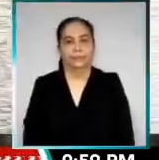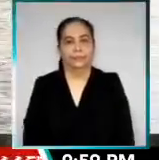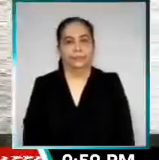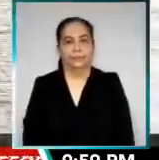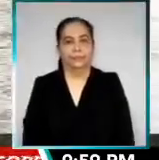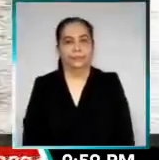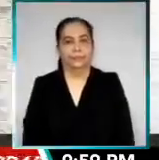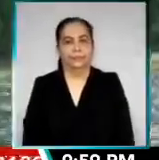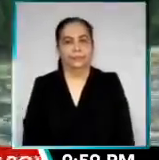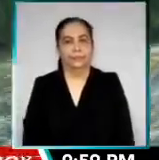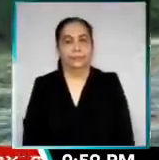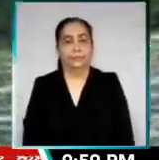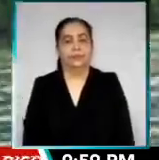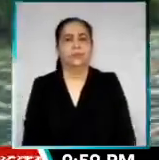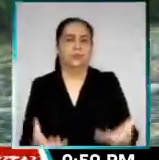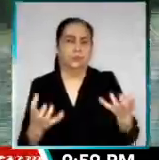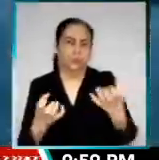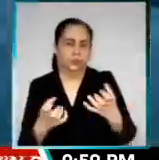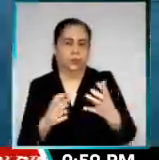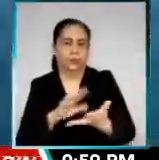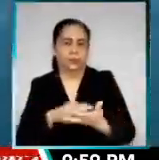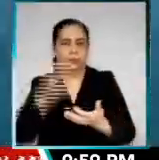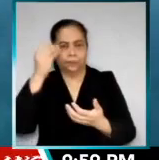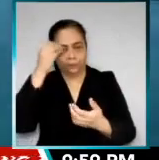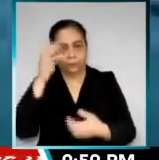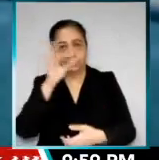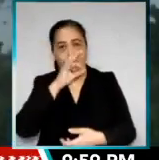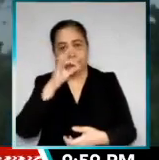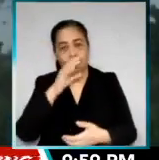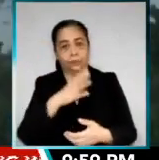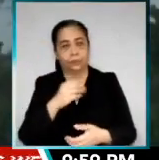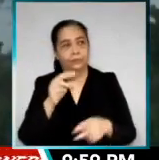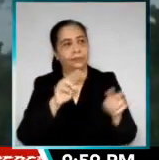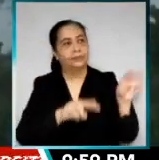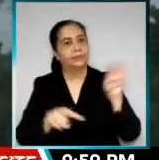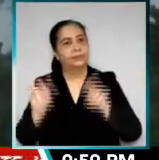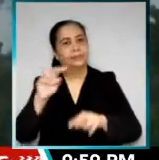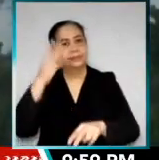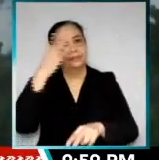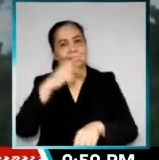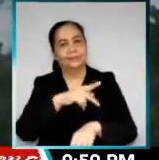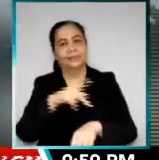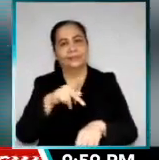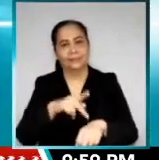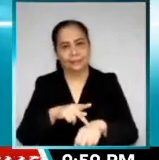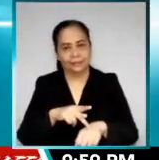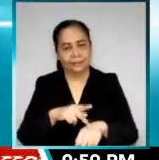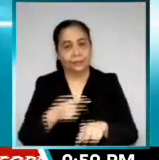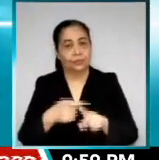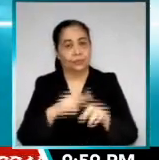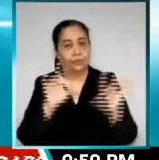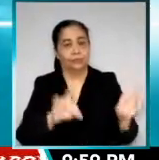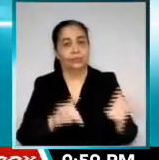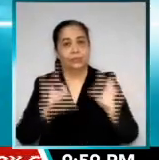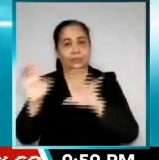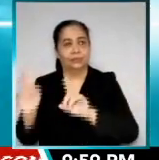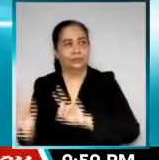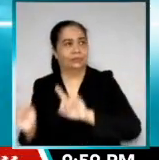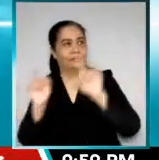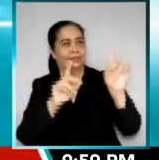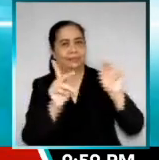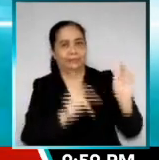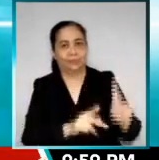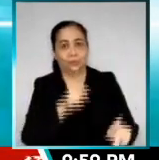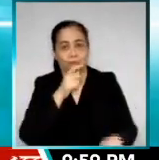Sa kagustuhang matuto ng wikang Filipino at masilayan ang ganda ng Pilipinas, mula Australia, pumunta ng Palawan si KM